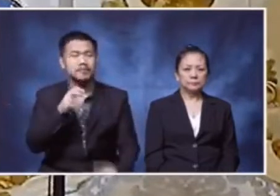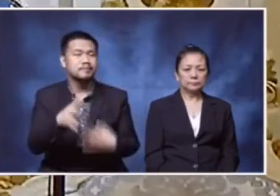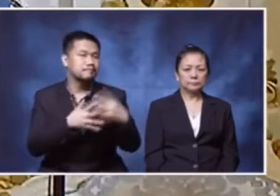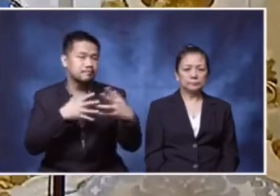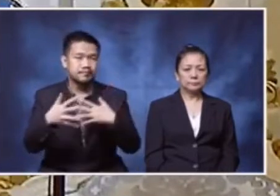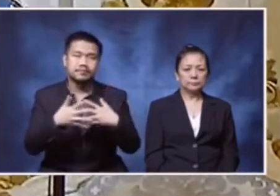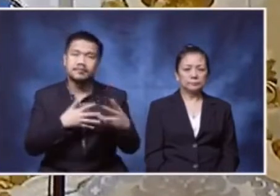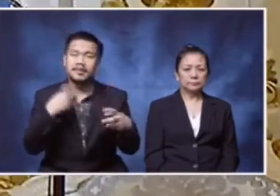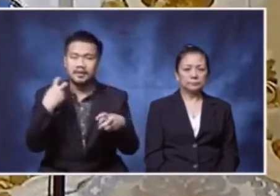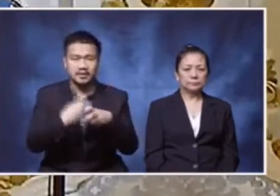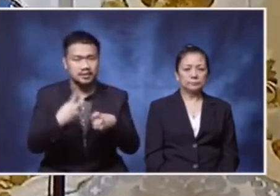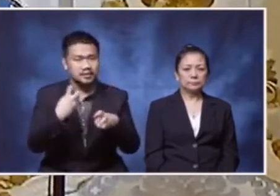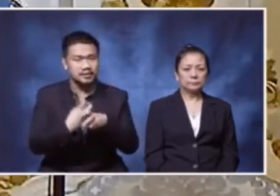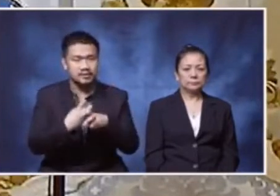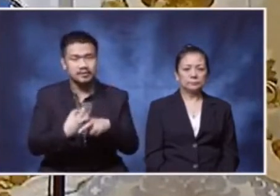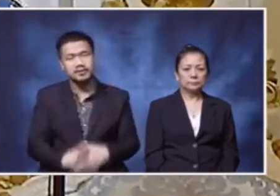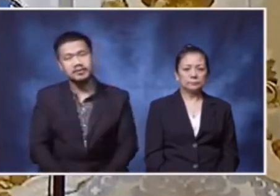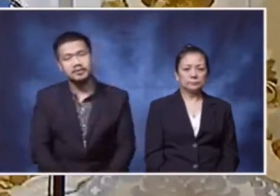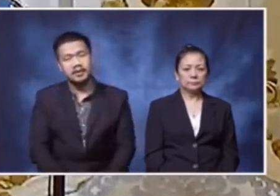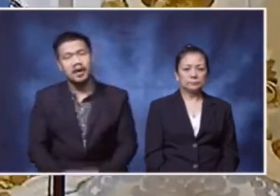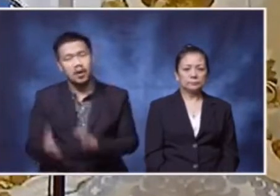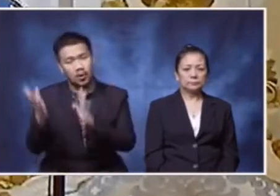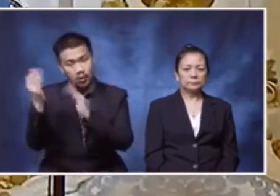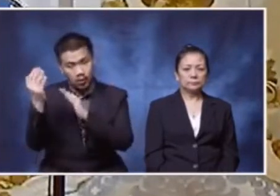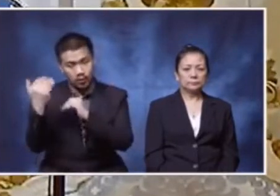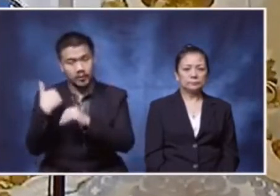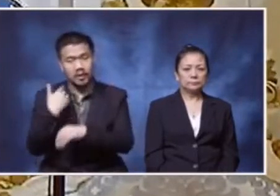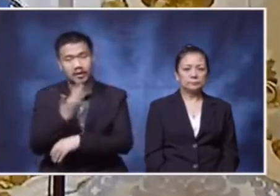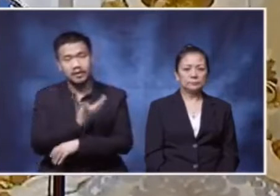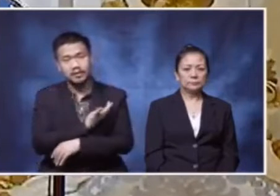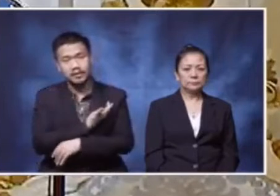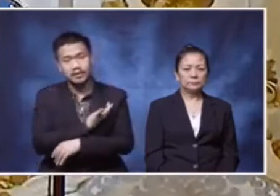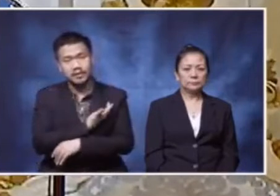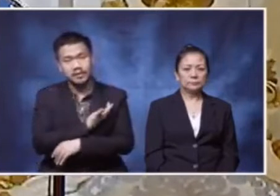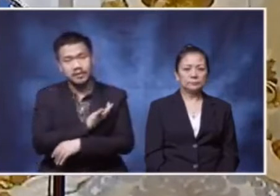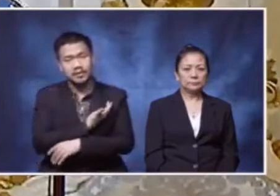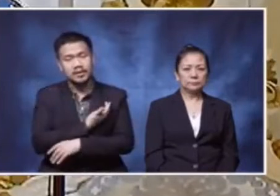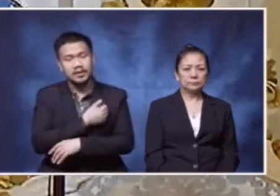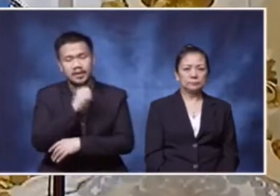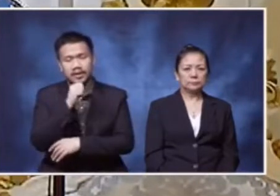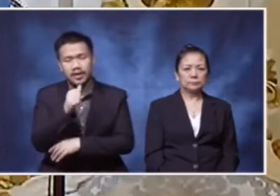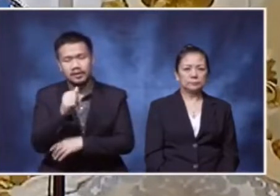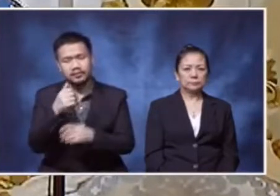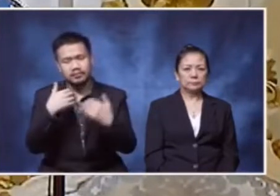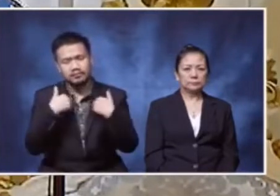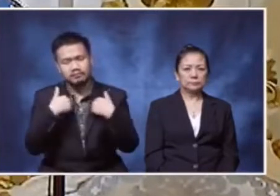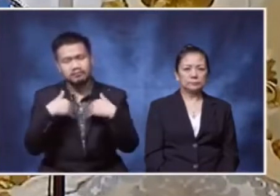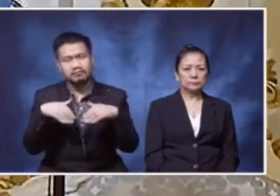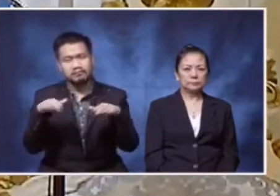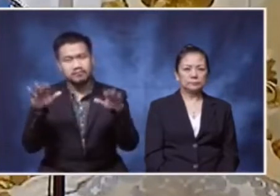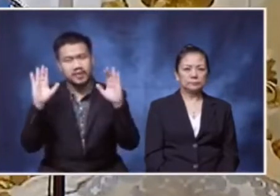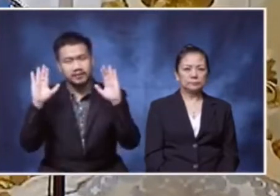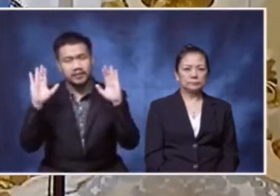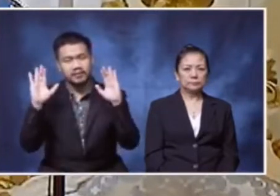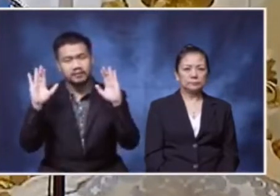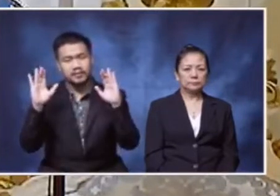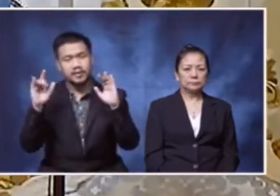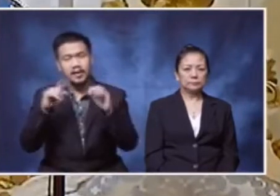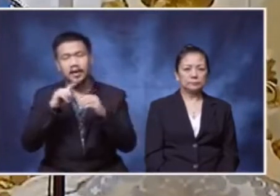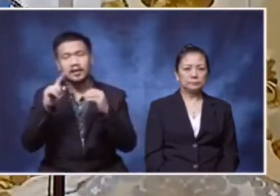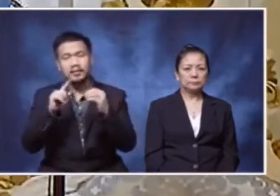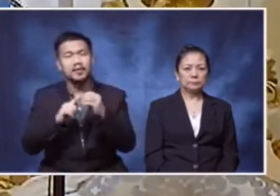ng mga kahirapan. Nawa ay huwag kaming mawalan ng pag-asa sa katuparan